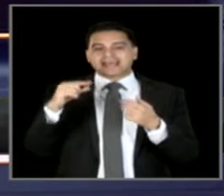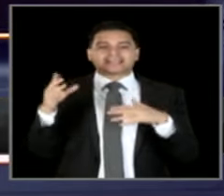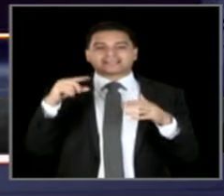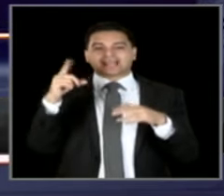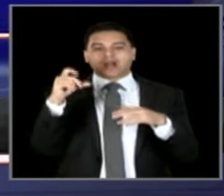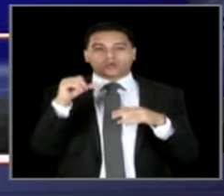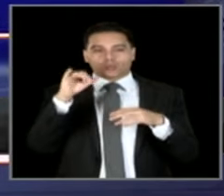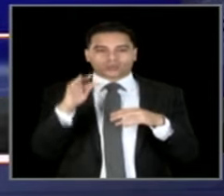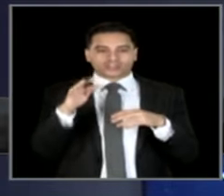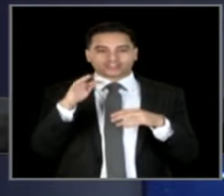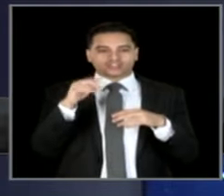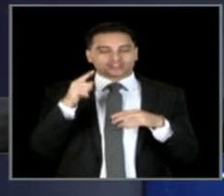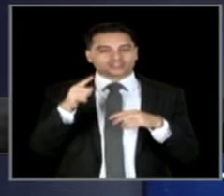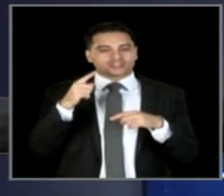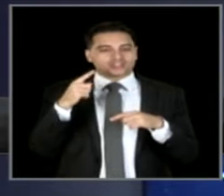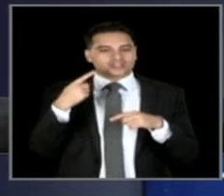الايام في 12